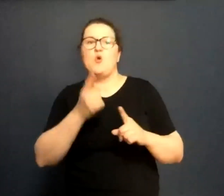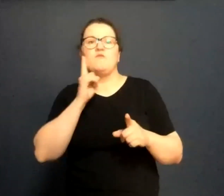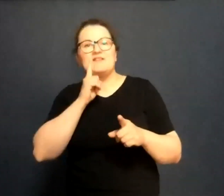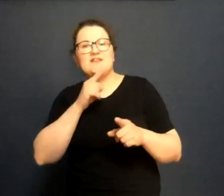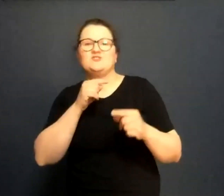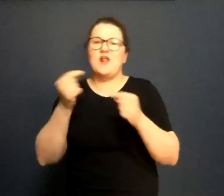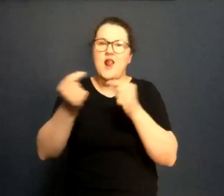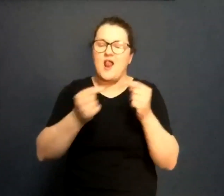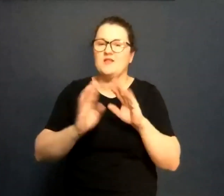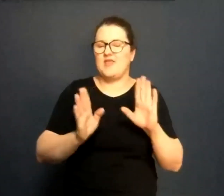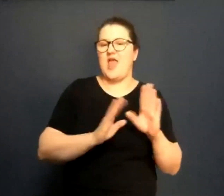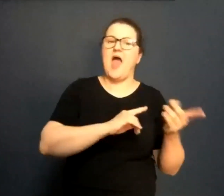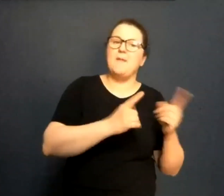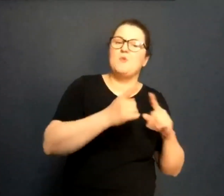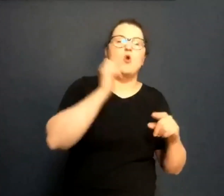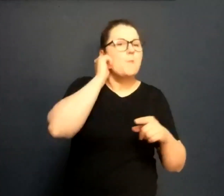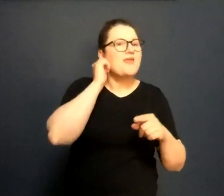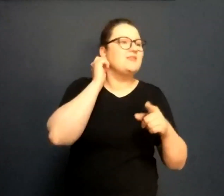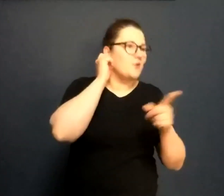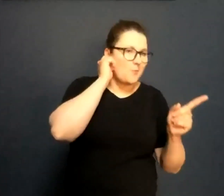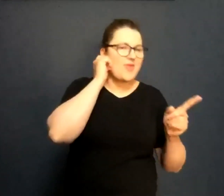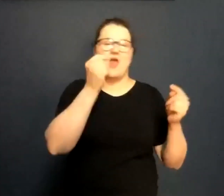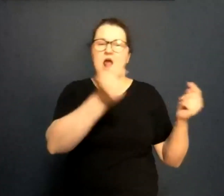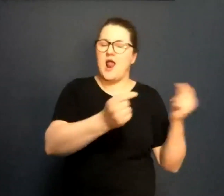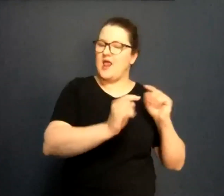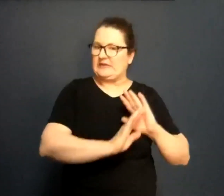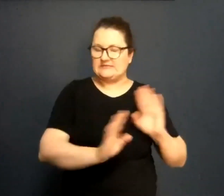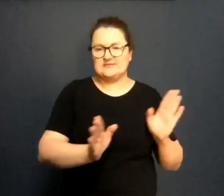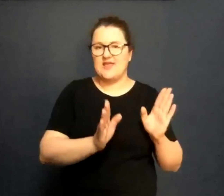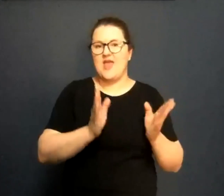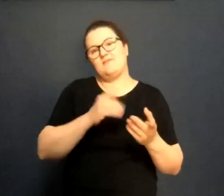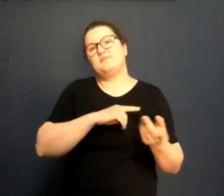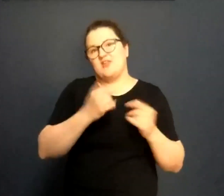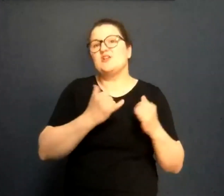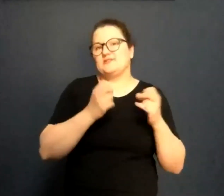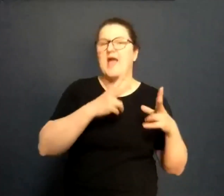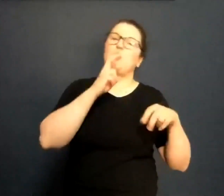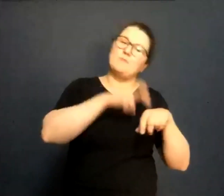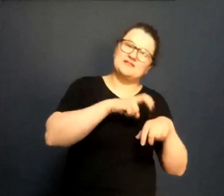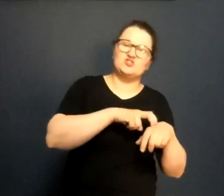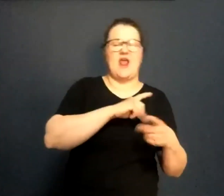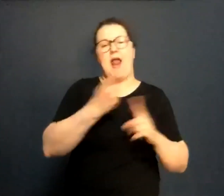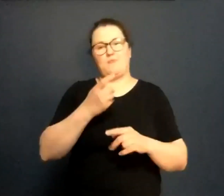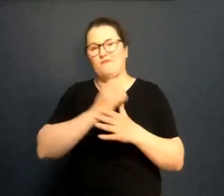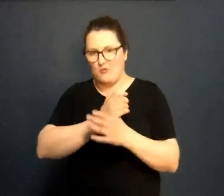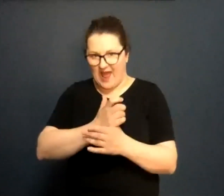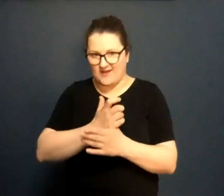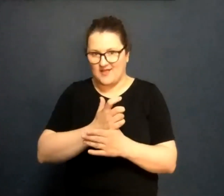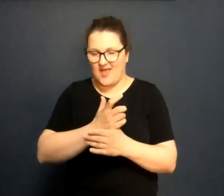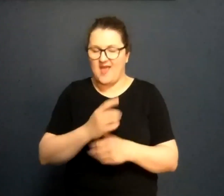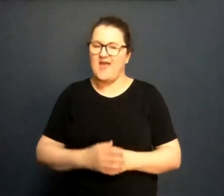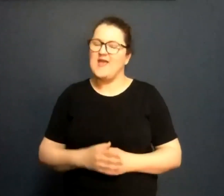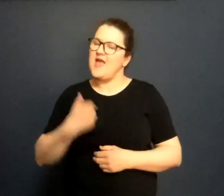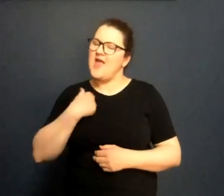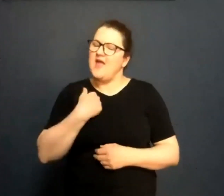medycyny, albo do wulgarności. Natomiast super pomysłem, w którym ja wziąłam tylko raz udział, to